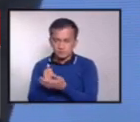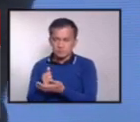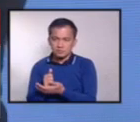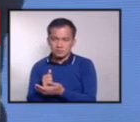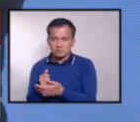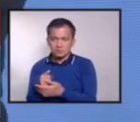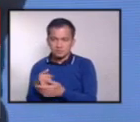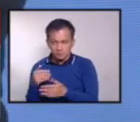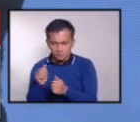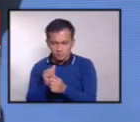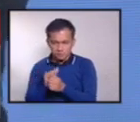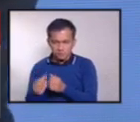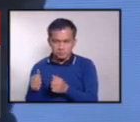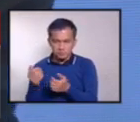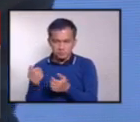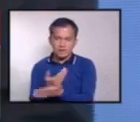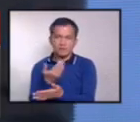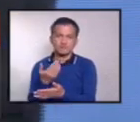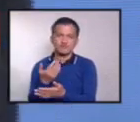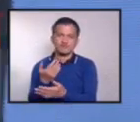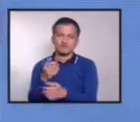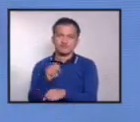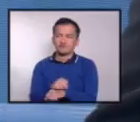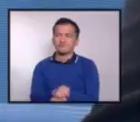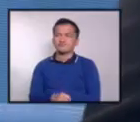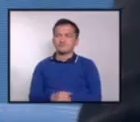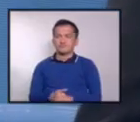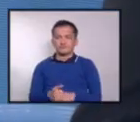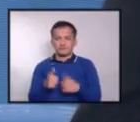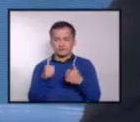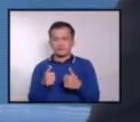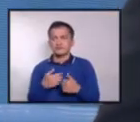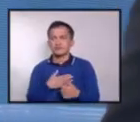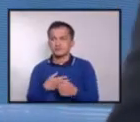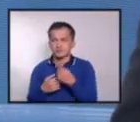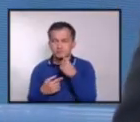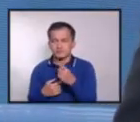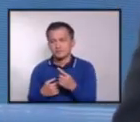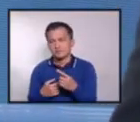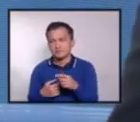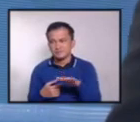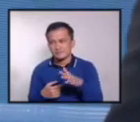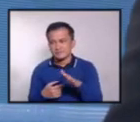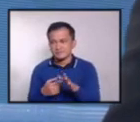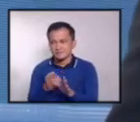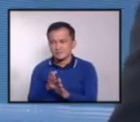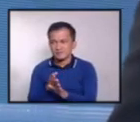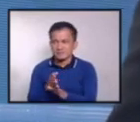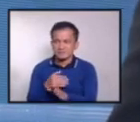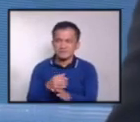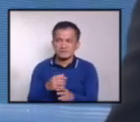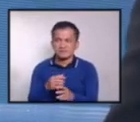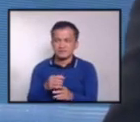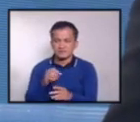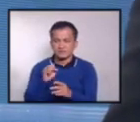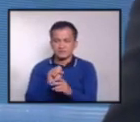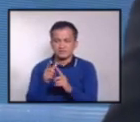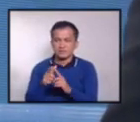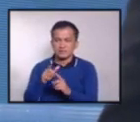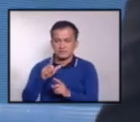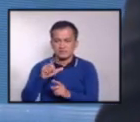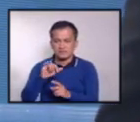habang tumatawid sa bagong trabaho. Okay, gusto ko sana sabihin na medyo nag-veer ka na yata sa yes. Socialism dyan. Hindi